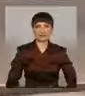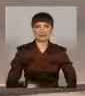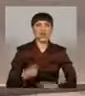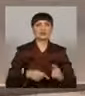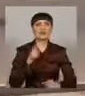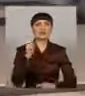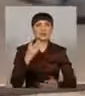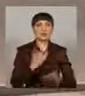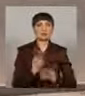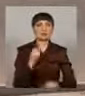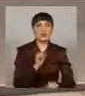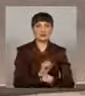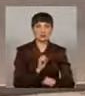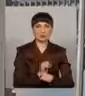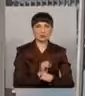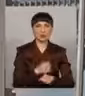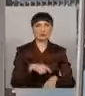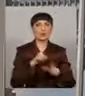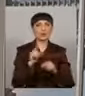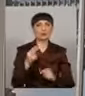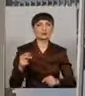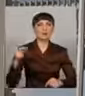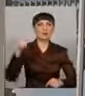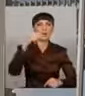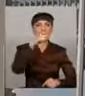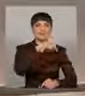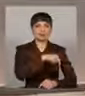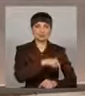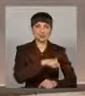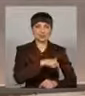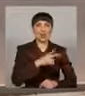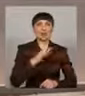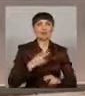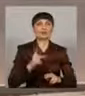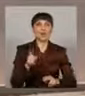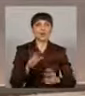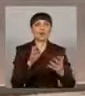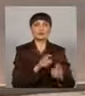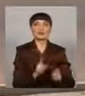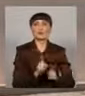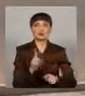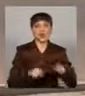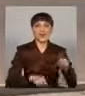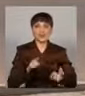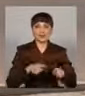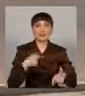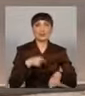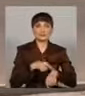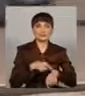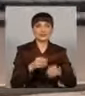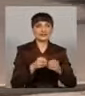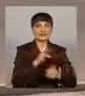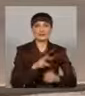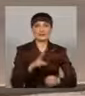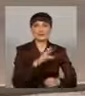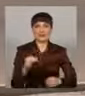есть еще одна остановка. Чтобы добраться до нее, нужно пройти по надземному пешеходу. Но и там автобус проезжает крайне редко. Мы засекали, за 10 минут не